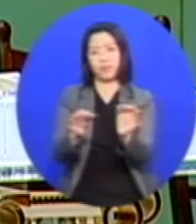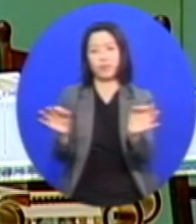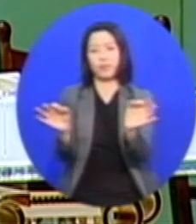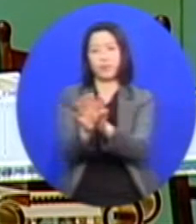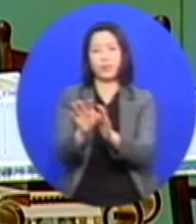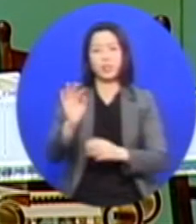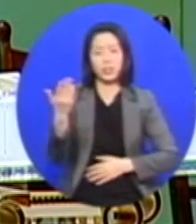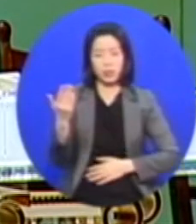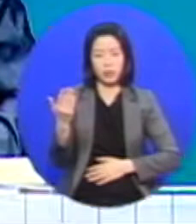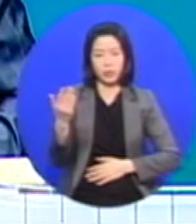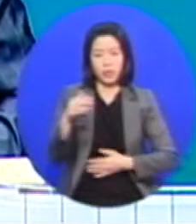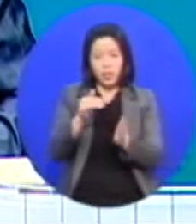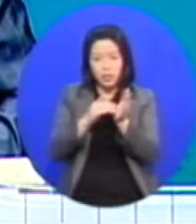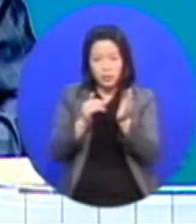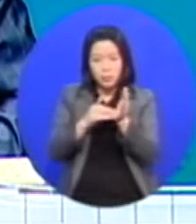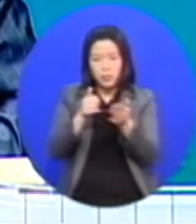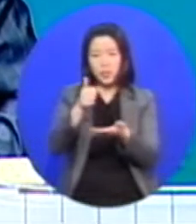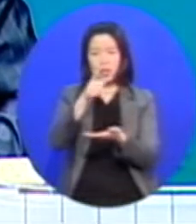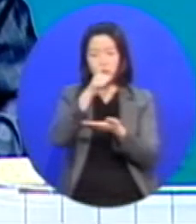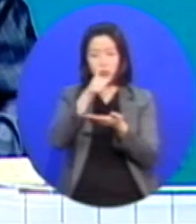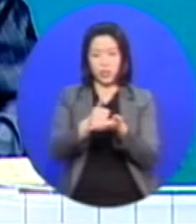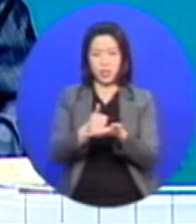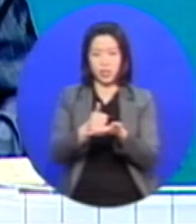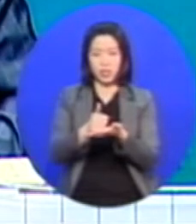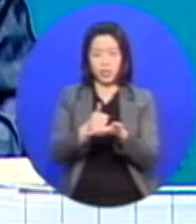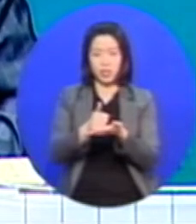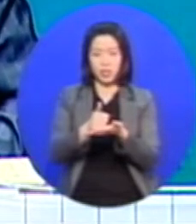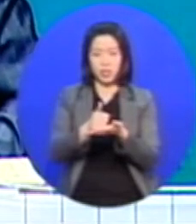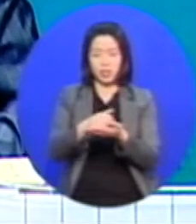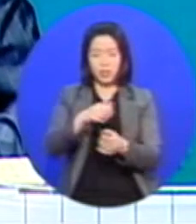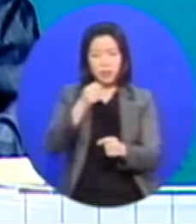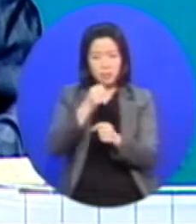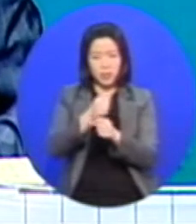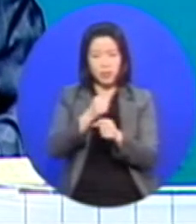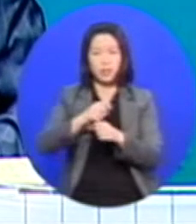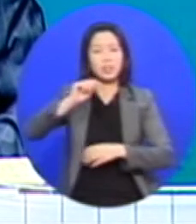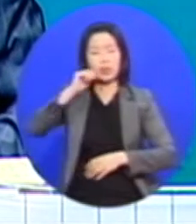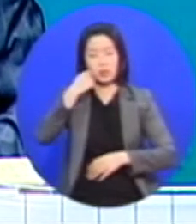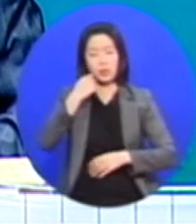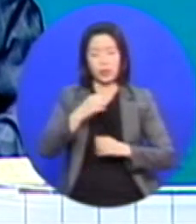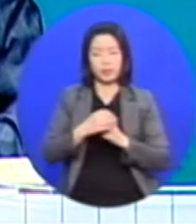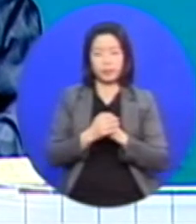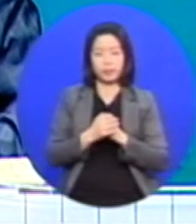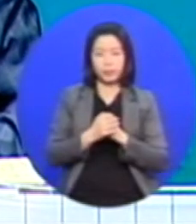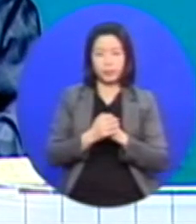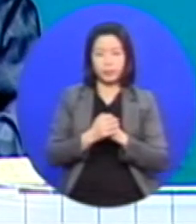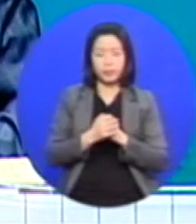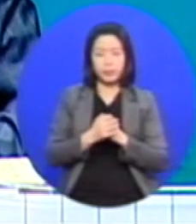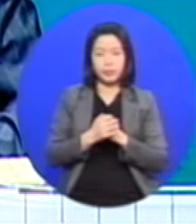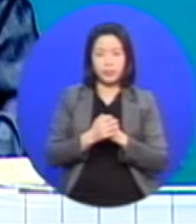은밀한 죄 g 키 안 짓기가 어렵다 천만의 말씀이에요